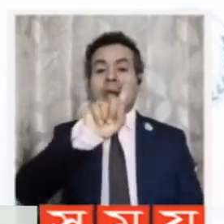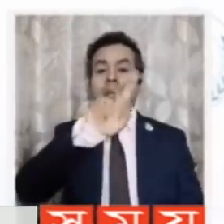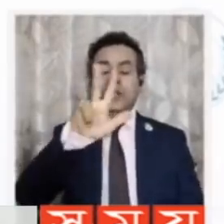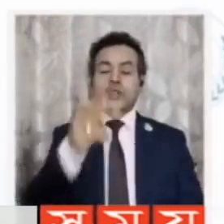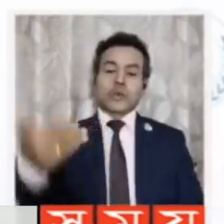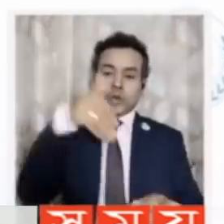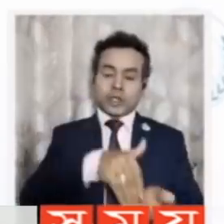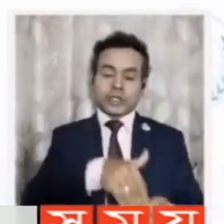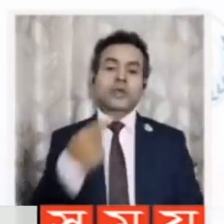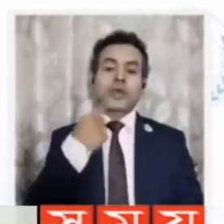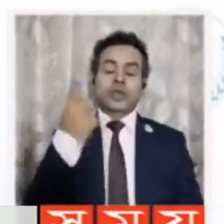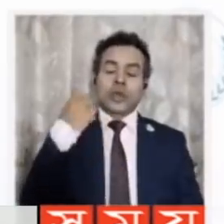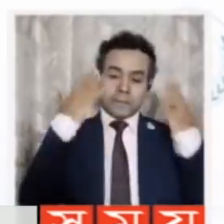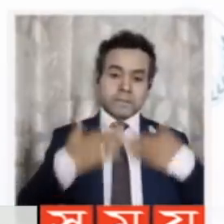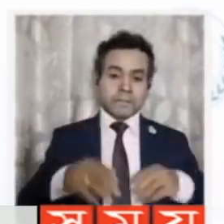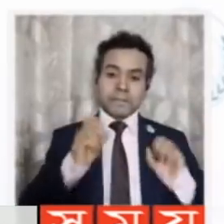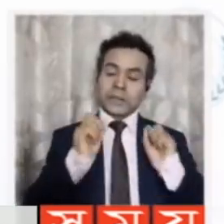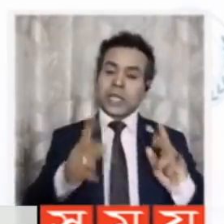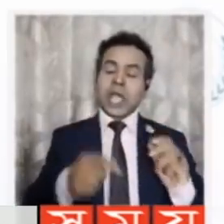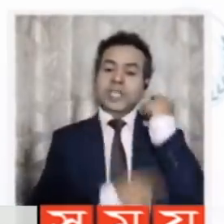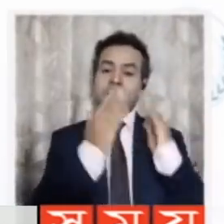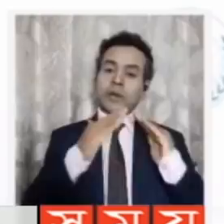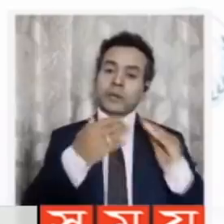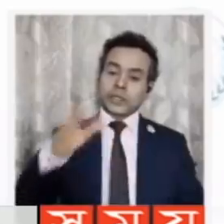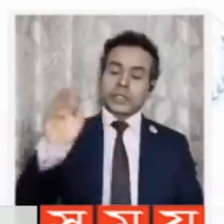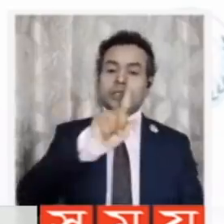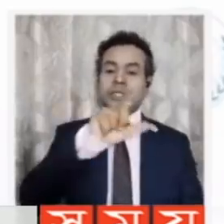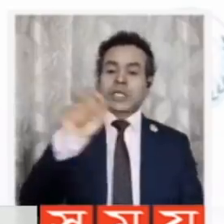পেয়েছে সারা দেশ থেকে 736 জন।